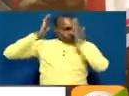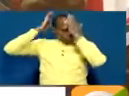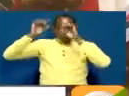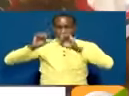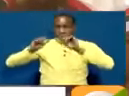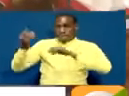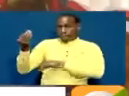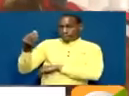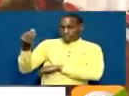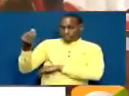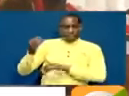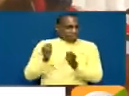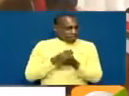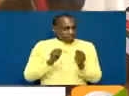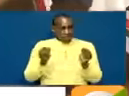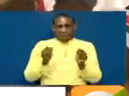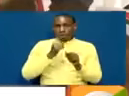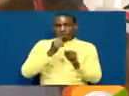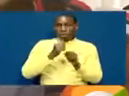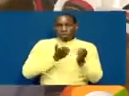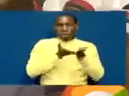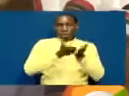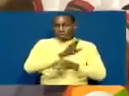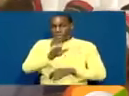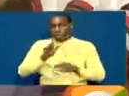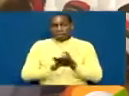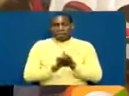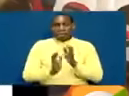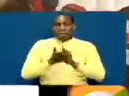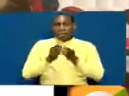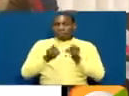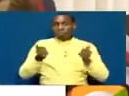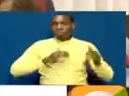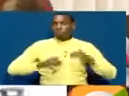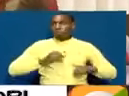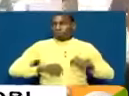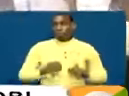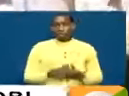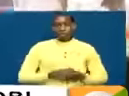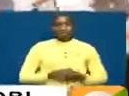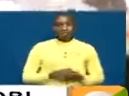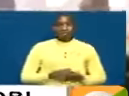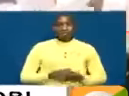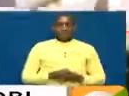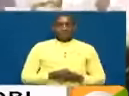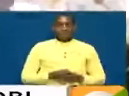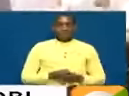amenena, hatuwezi wafanyia kazi bila kupambana na ufisadi.